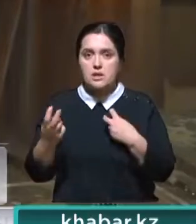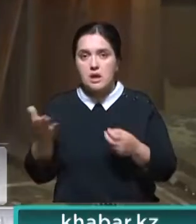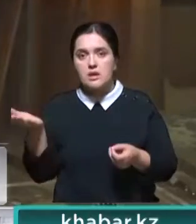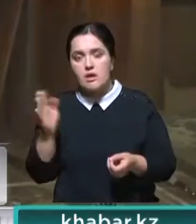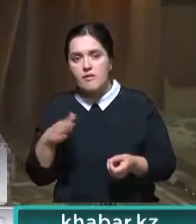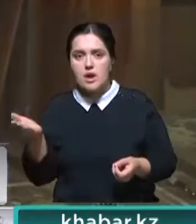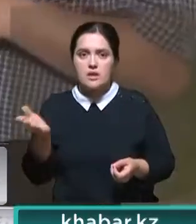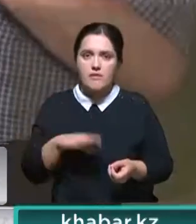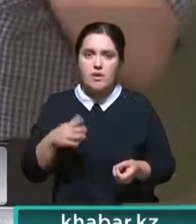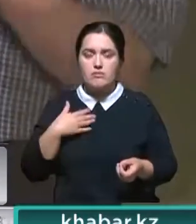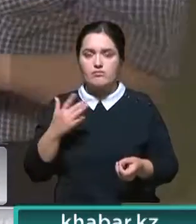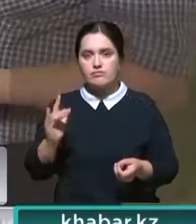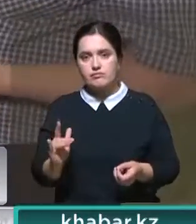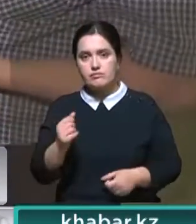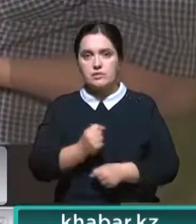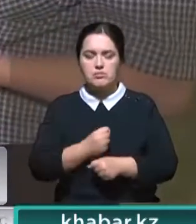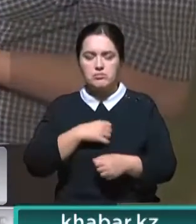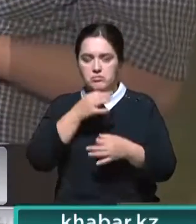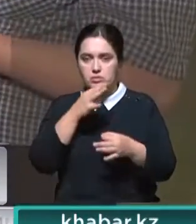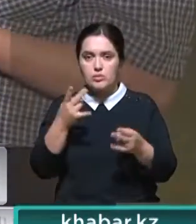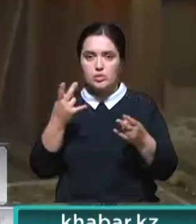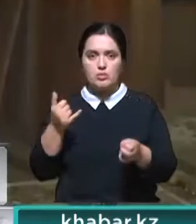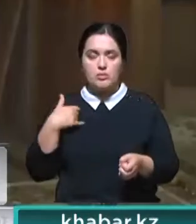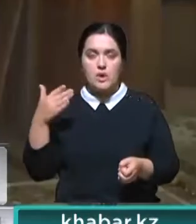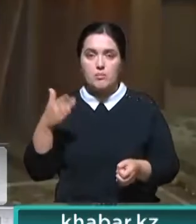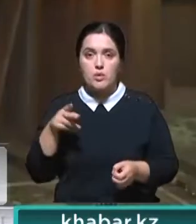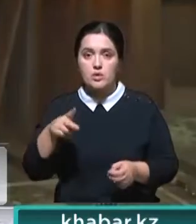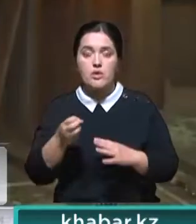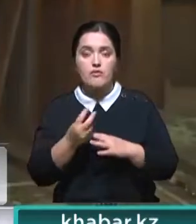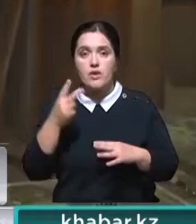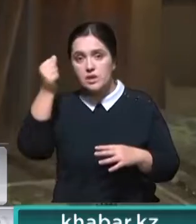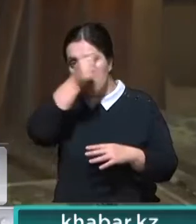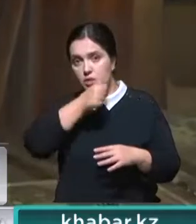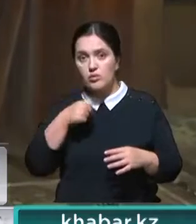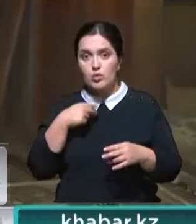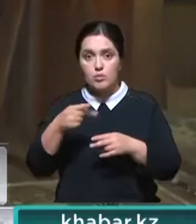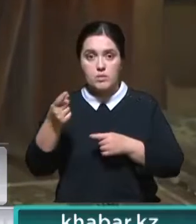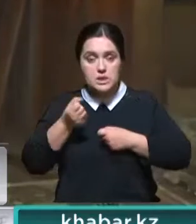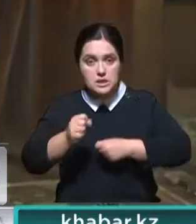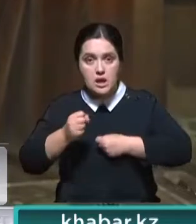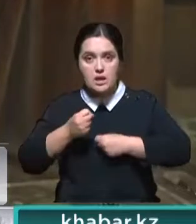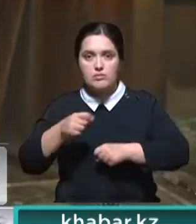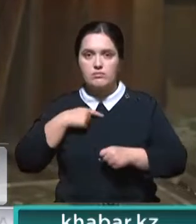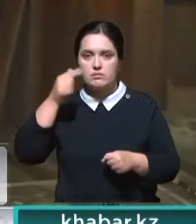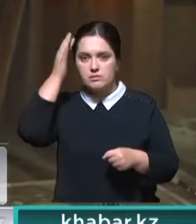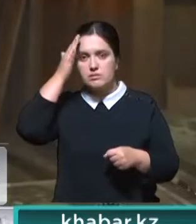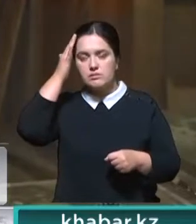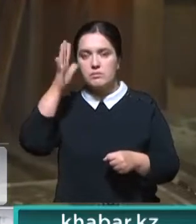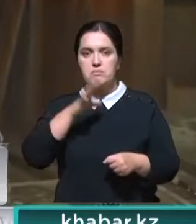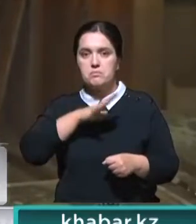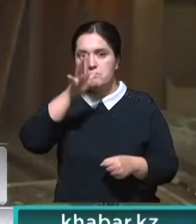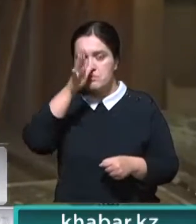мне табуретки сделать. И любую работу делал. Потом в 2012 году купил вот этот станок, чего я мечтал, почти